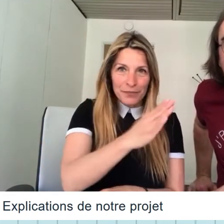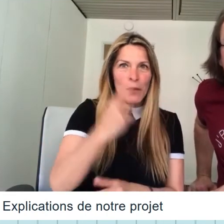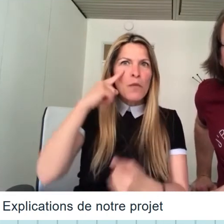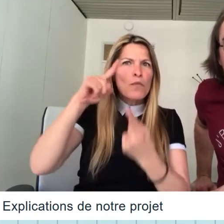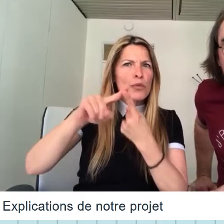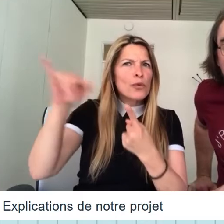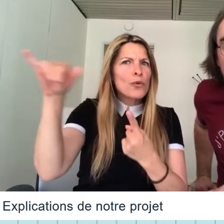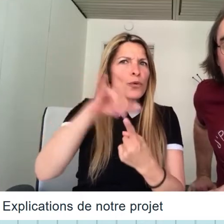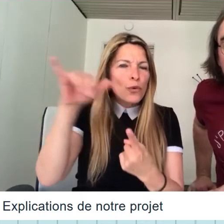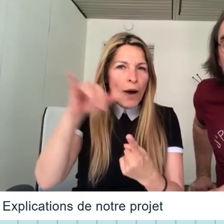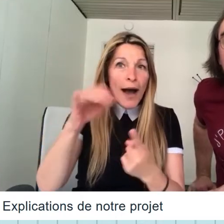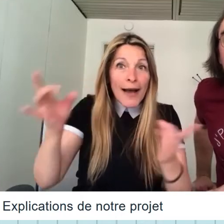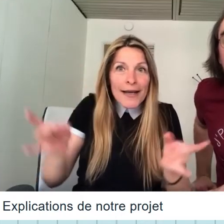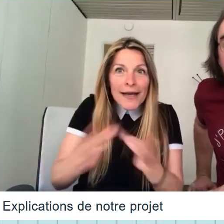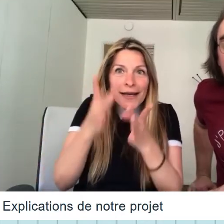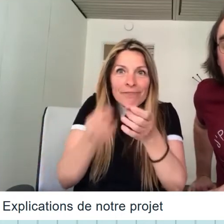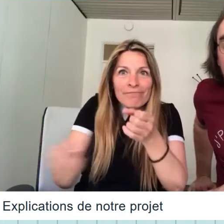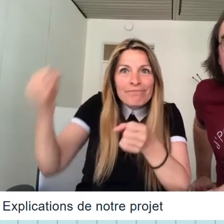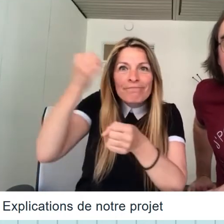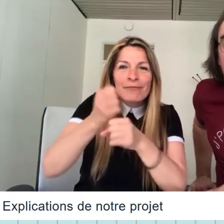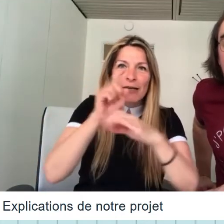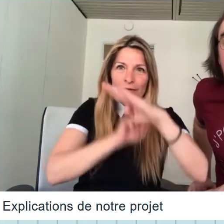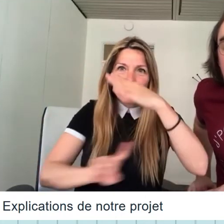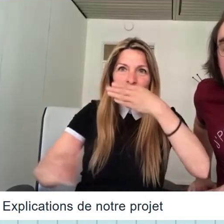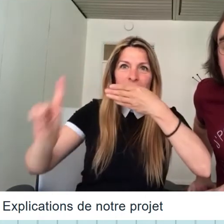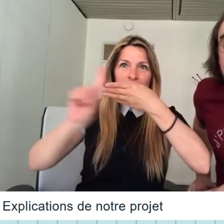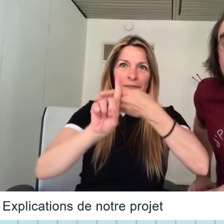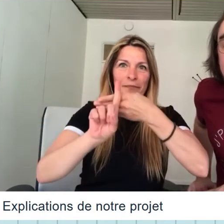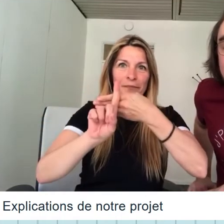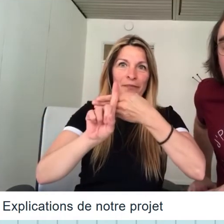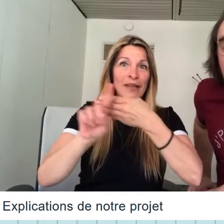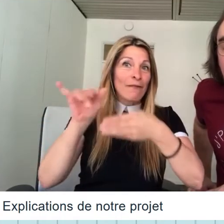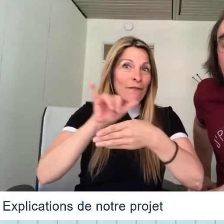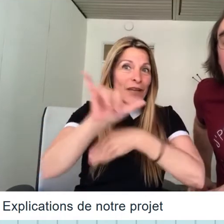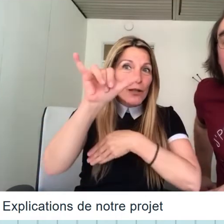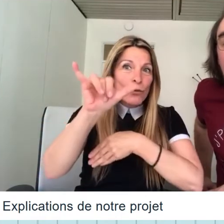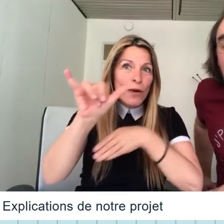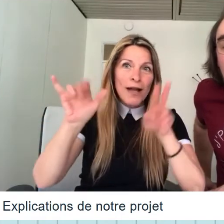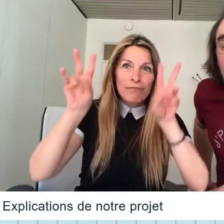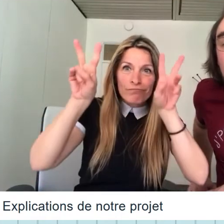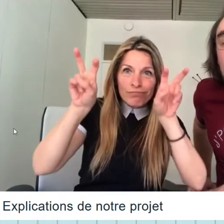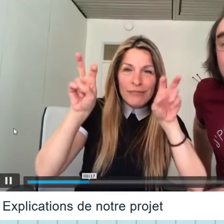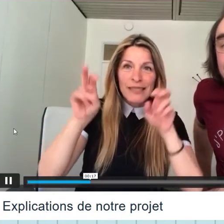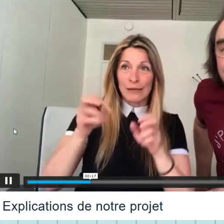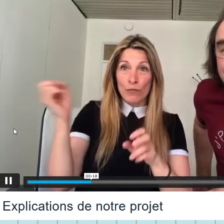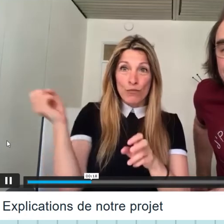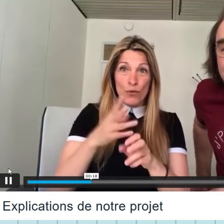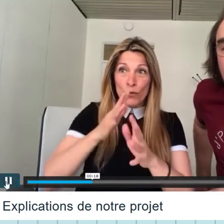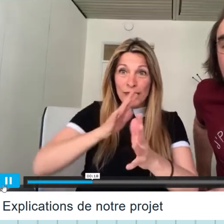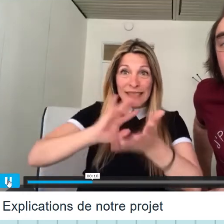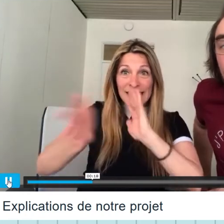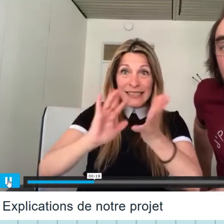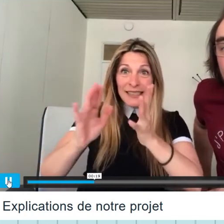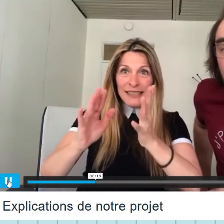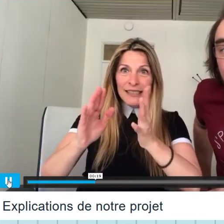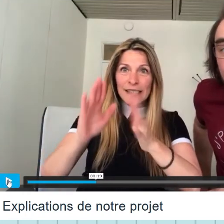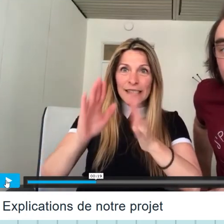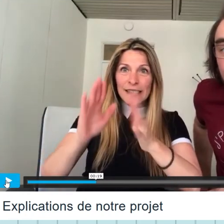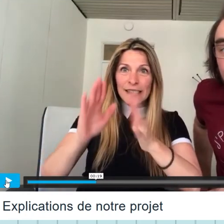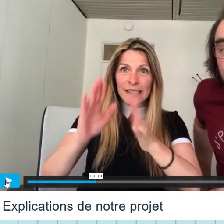avatar, bonhomme, Voilà, on crée un bonhomme. virtuel, qui signe le contenu des dessins animés pour